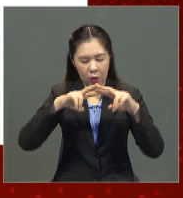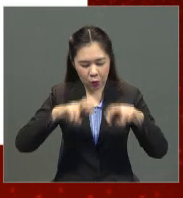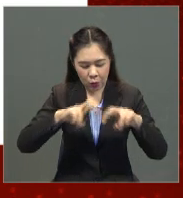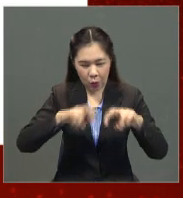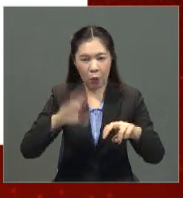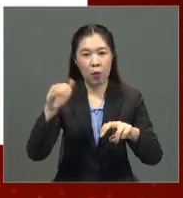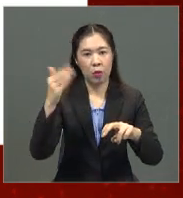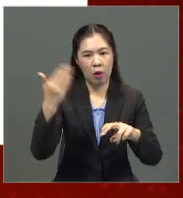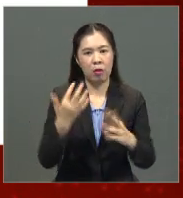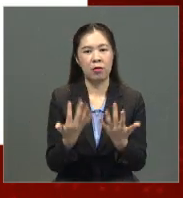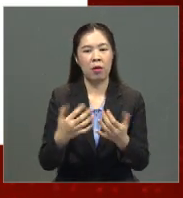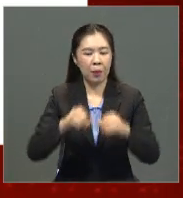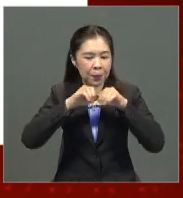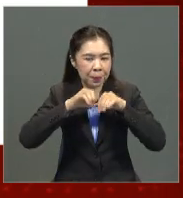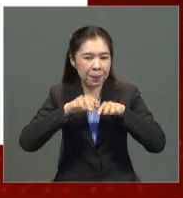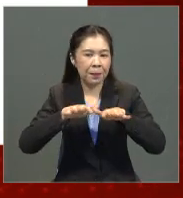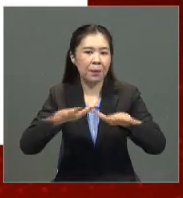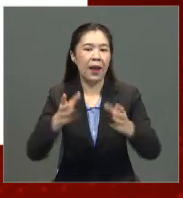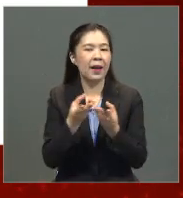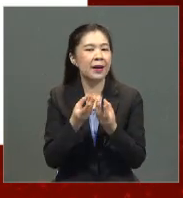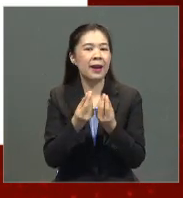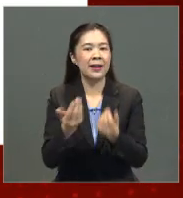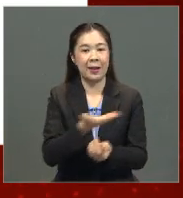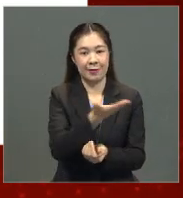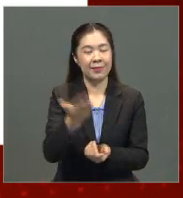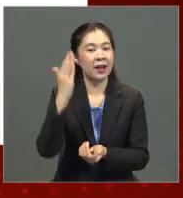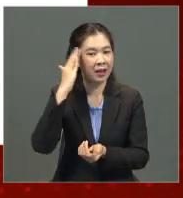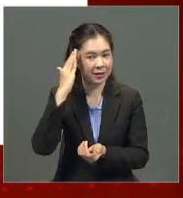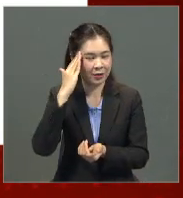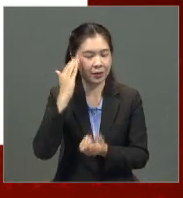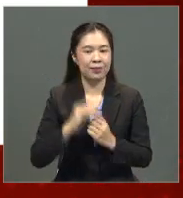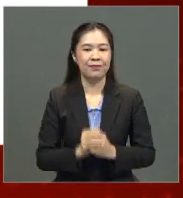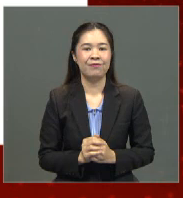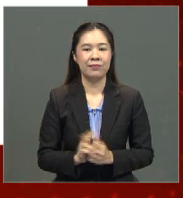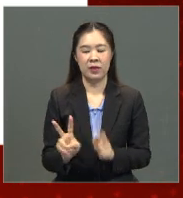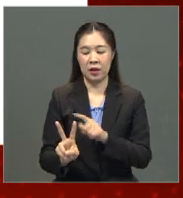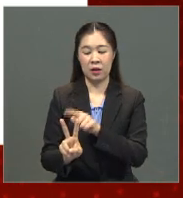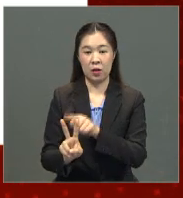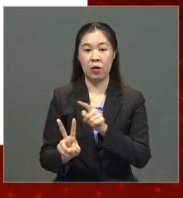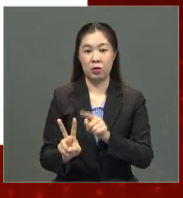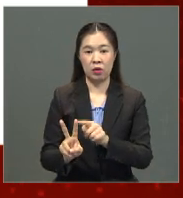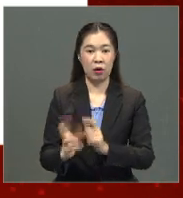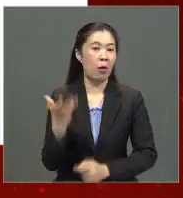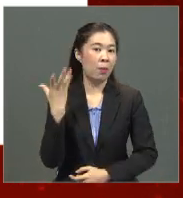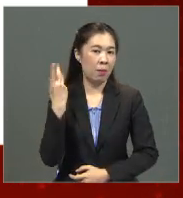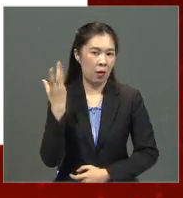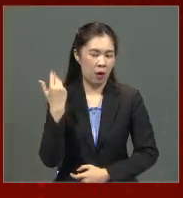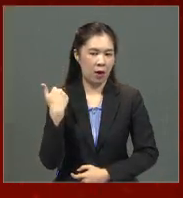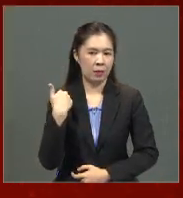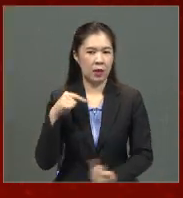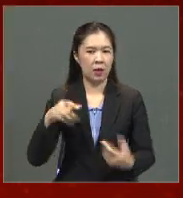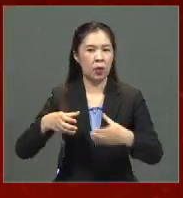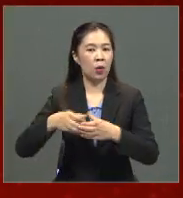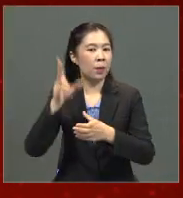เติมก่อนและก็จะมีการแถลงข่าวในรายละเอียดให้ทราบกันอีกครั้งหนึ่งที่เป็นรายละเอียดของ 2เคสเมื่อวันนี้ที่เรียกว่าทำให้ทั้ง